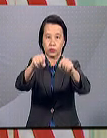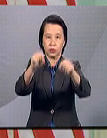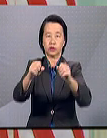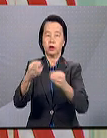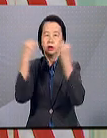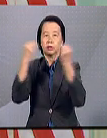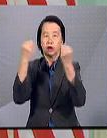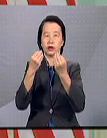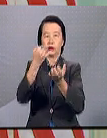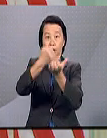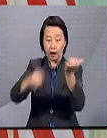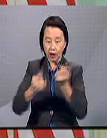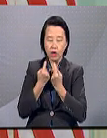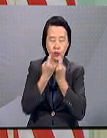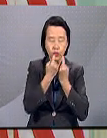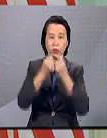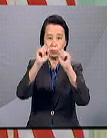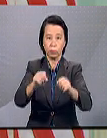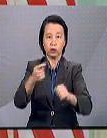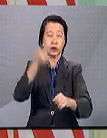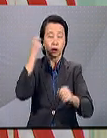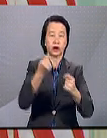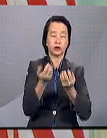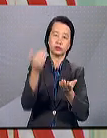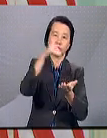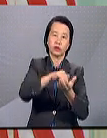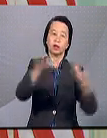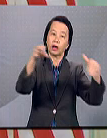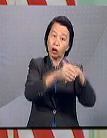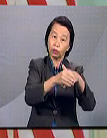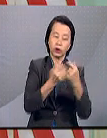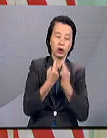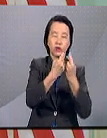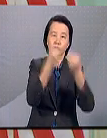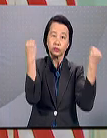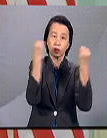majlis hari jadi, tadi majlis sambutan ulang tahun hari perkahwinan,